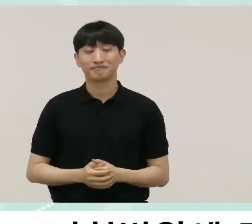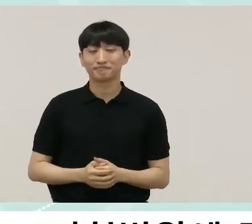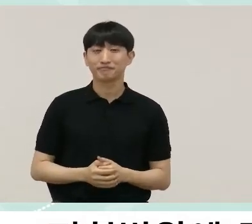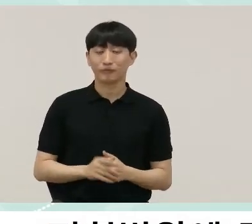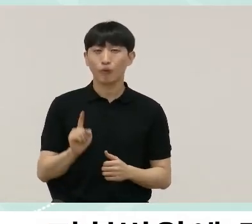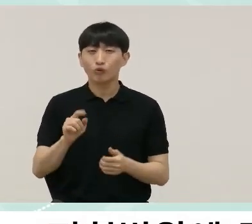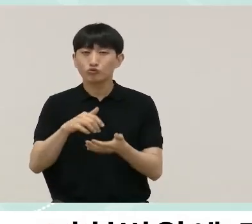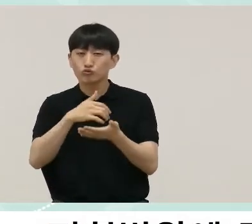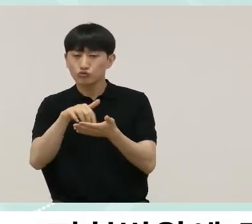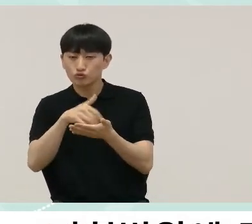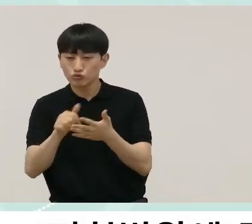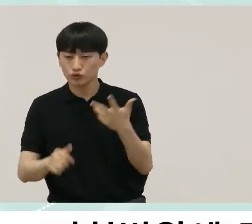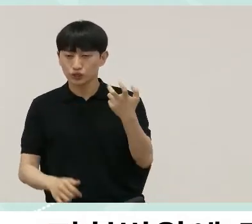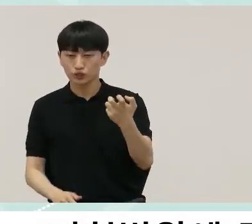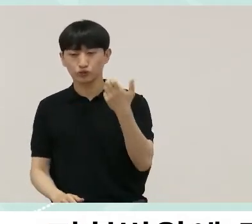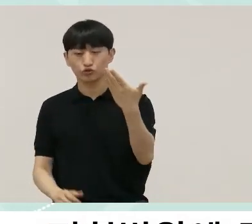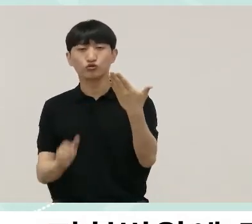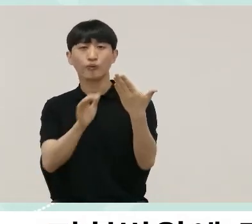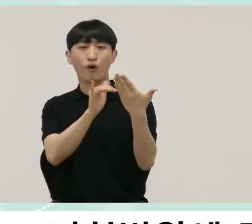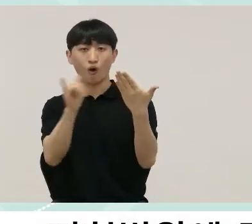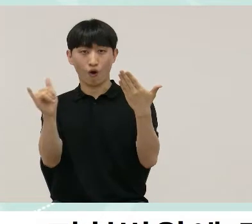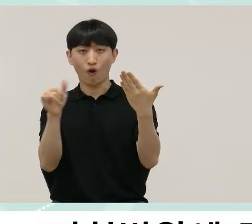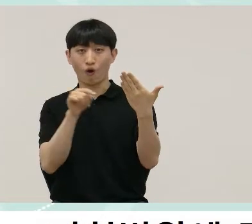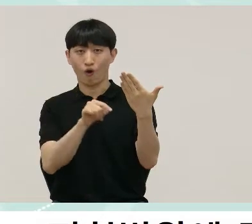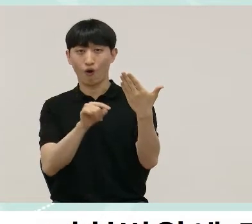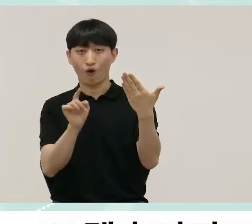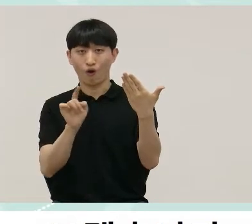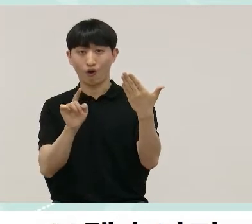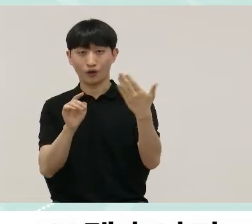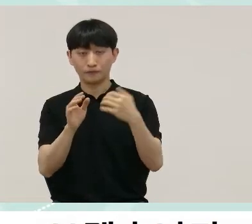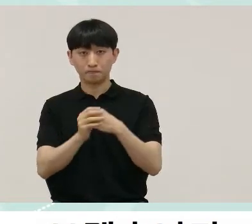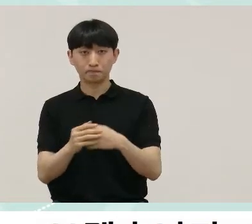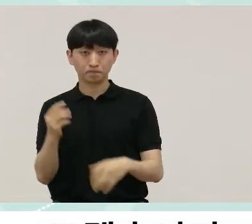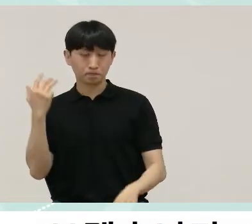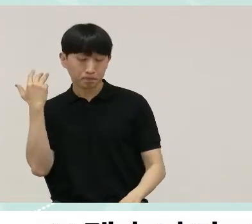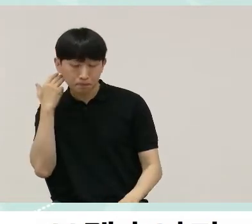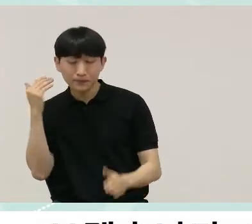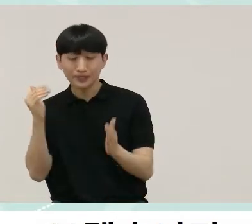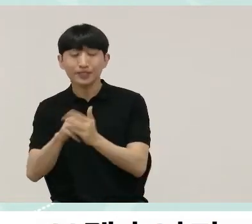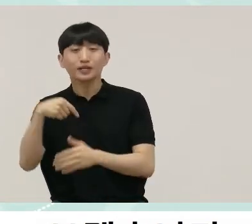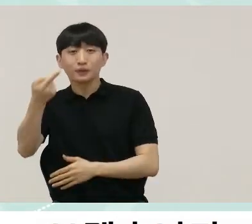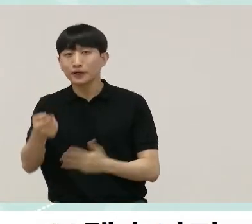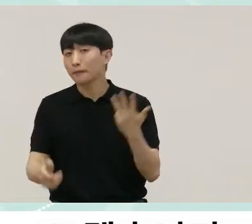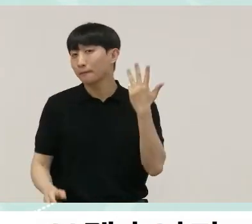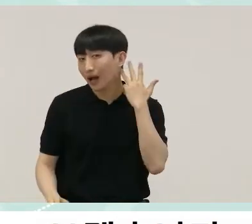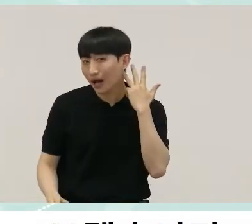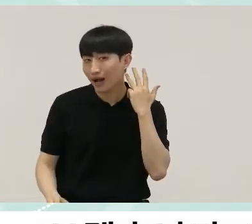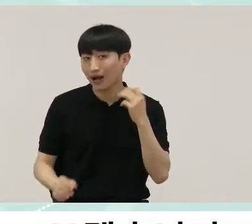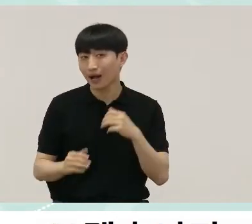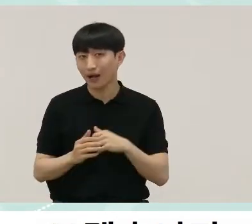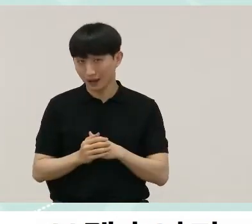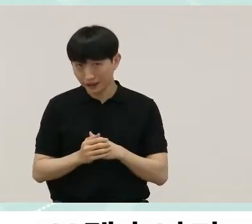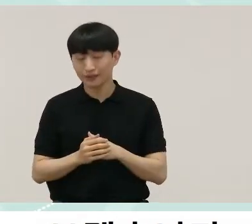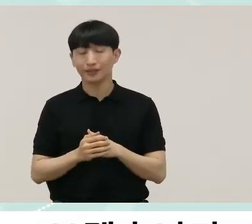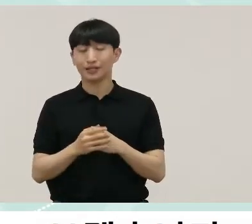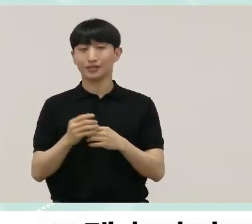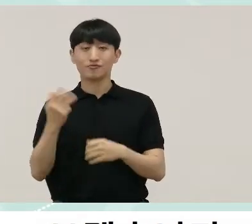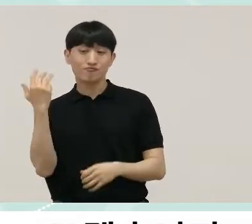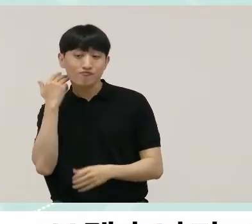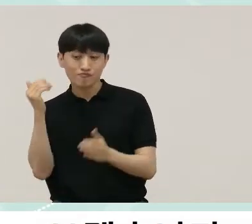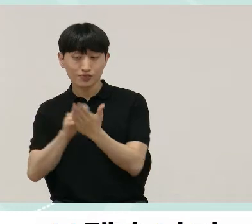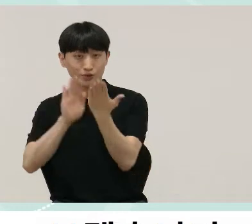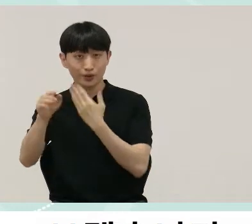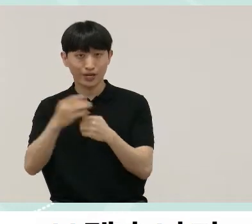79명 순차적으로 인공와우를 했던 경우를 분석해 보았습니다. 1년 미만의